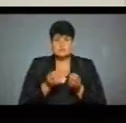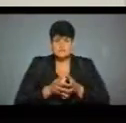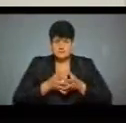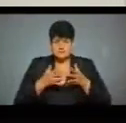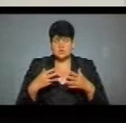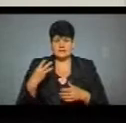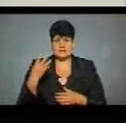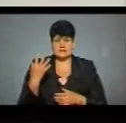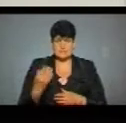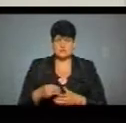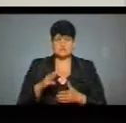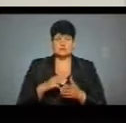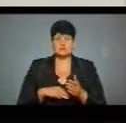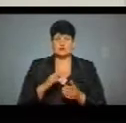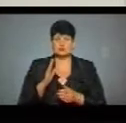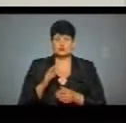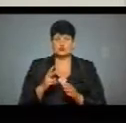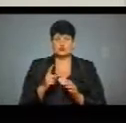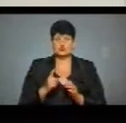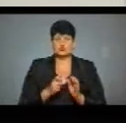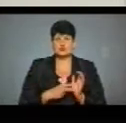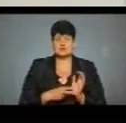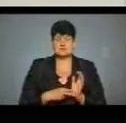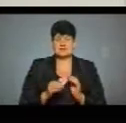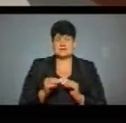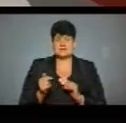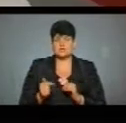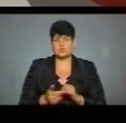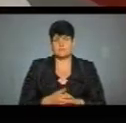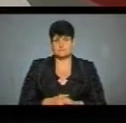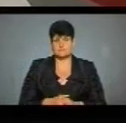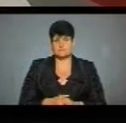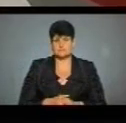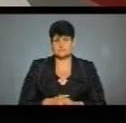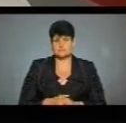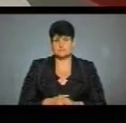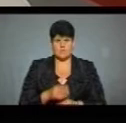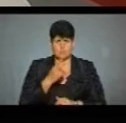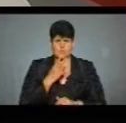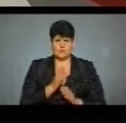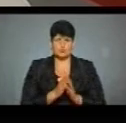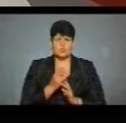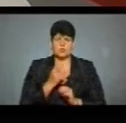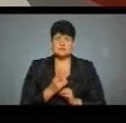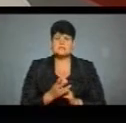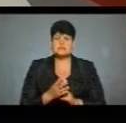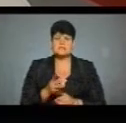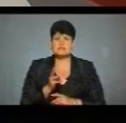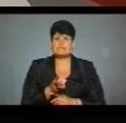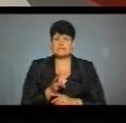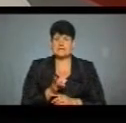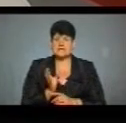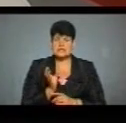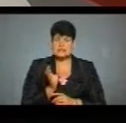понад 30 днів, то вже штраф буде складати 170 тисяч гривень для таких автомобілів. Я прошу показати